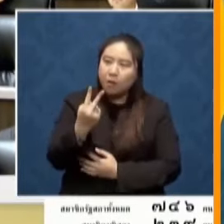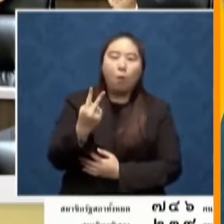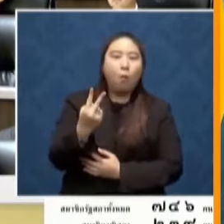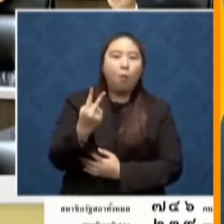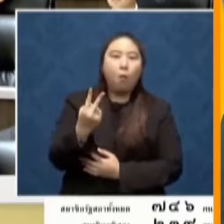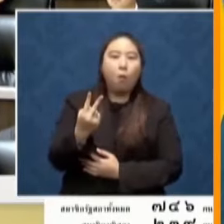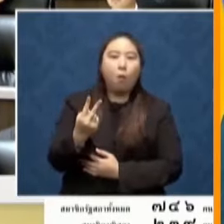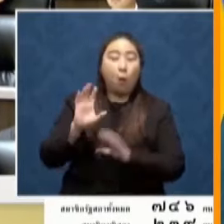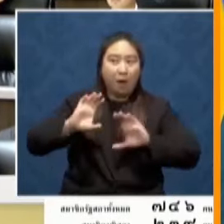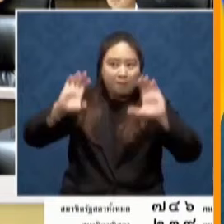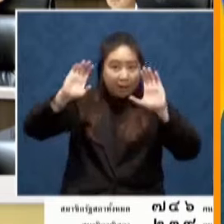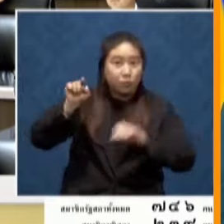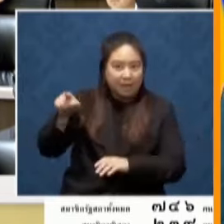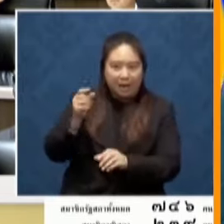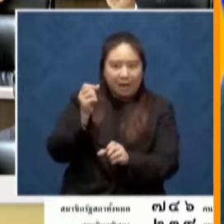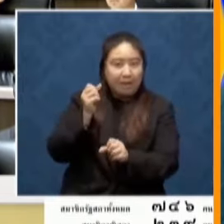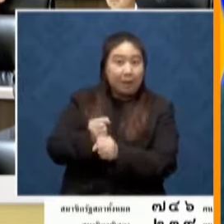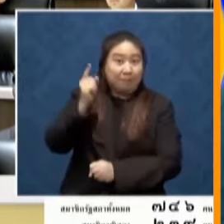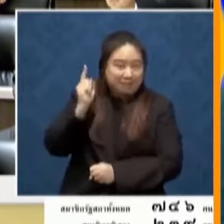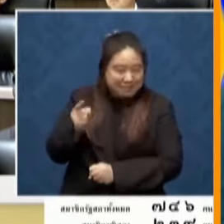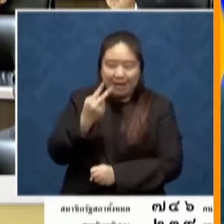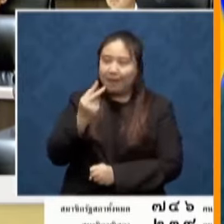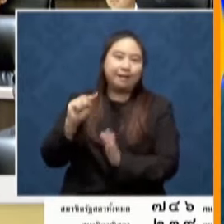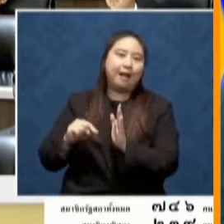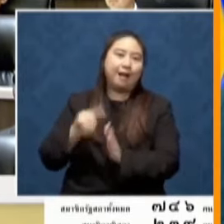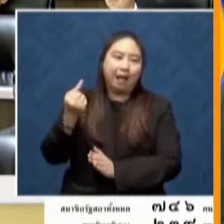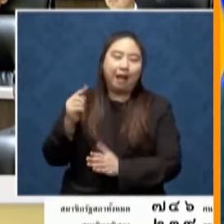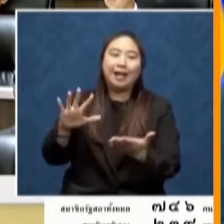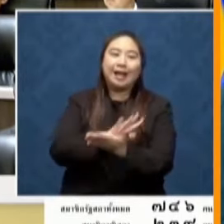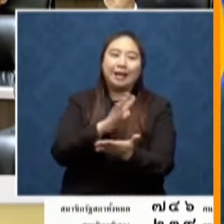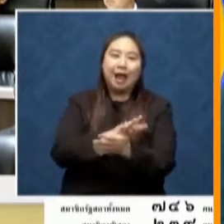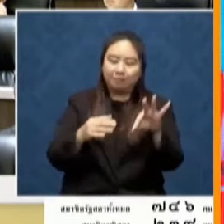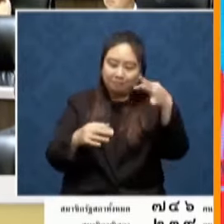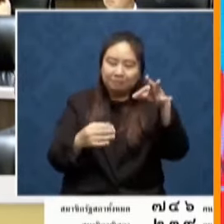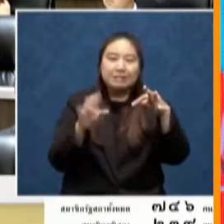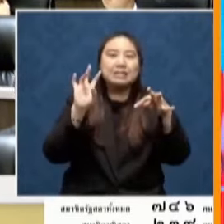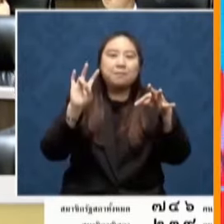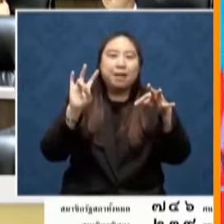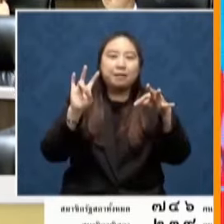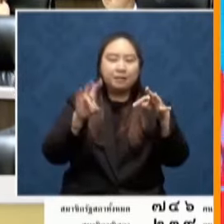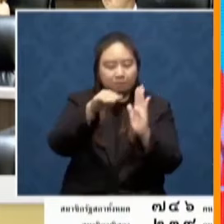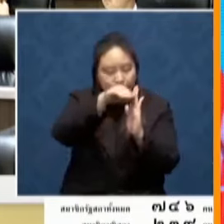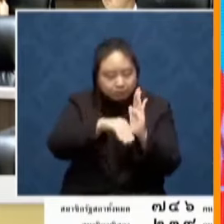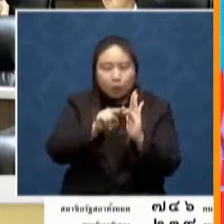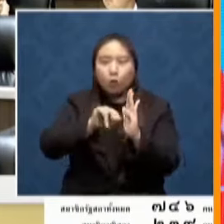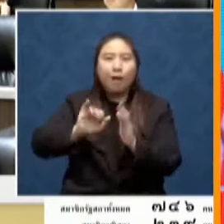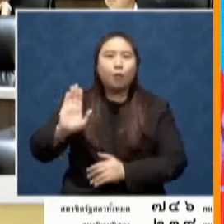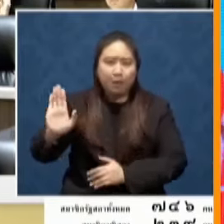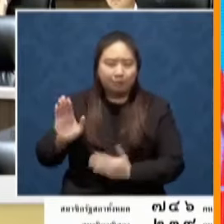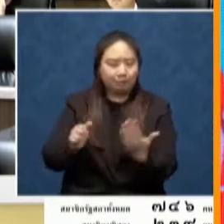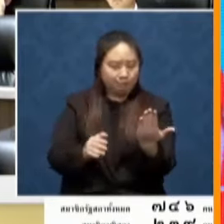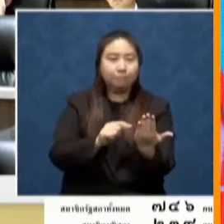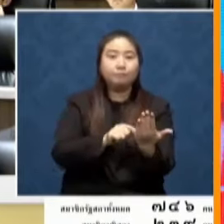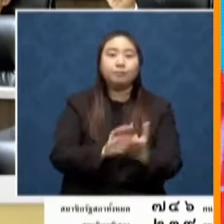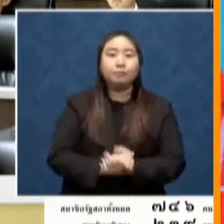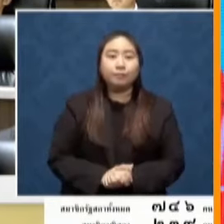แต่งบกองทัพเรือเนี่ยโชว์หราเลยว่าเป็นงบรายจ่ายอื่น ค่ะ น ะครับเขาบอกว่าสนามงูจริงๆแล้วนะก็เข้าได้กันหมดไม่ใช่เฉพาะ